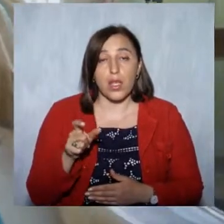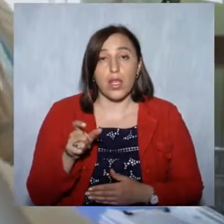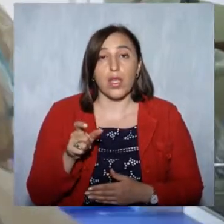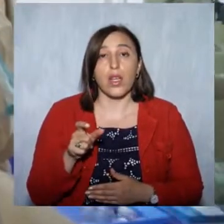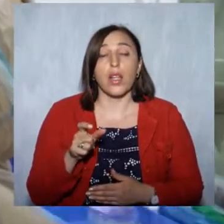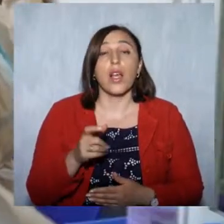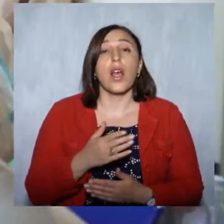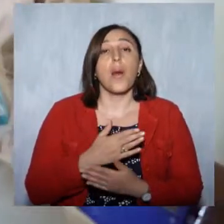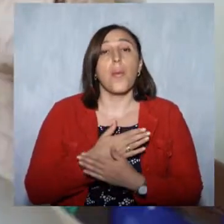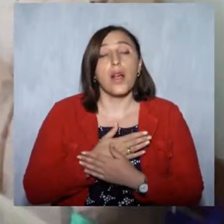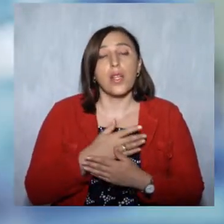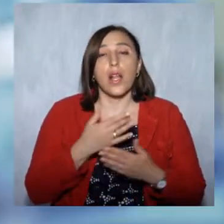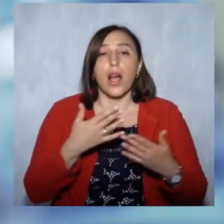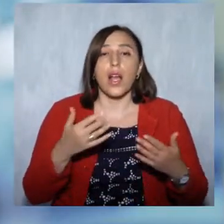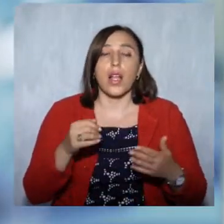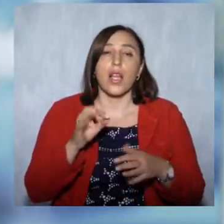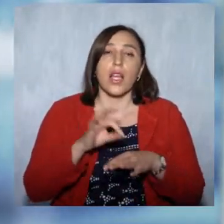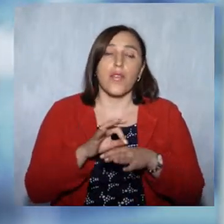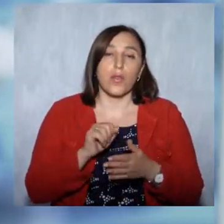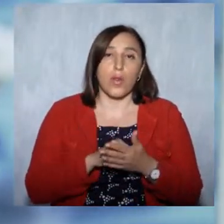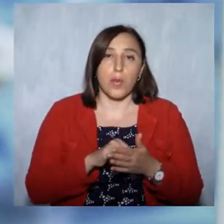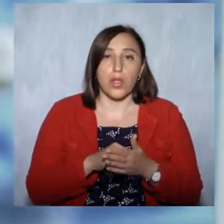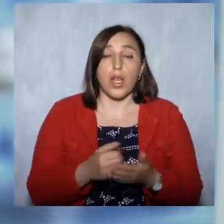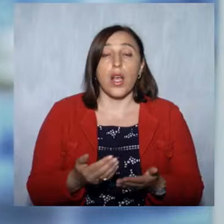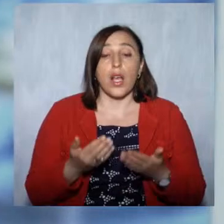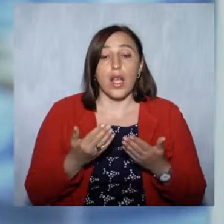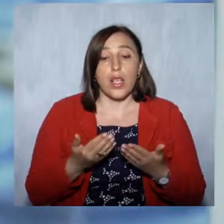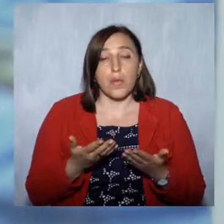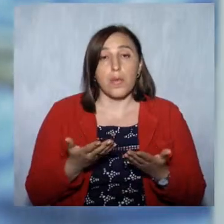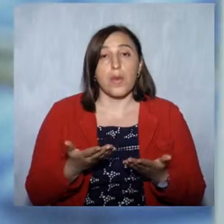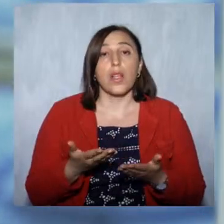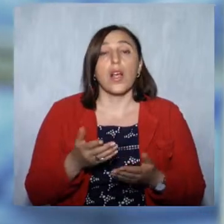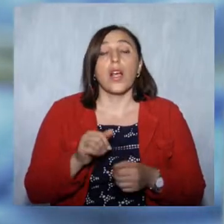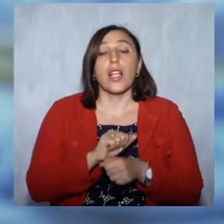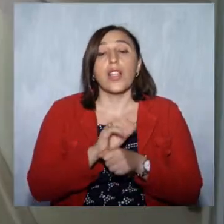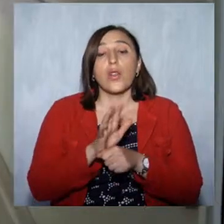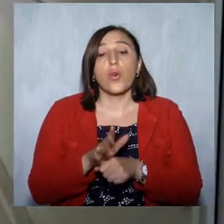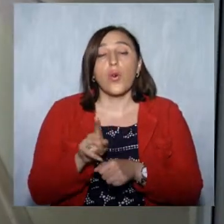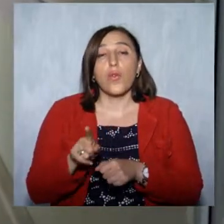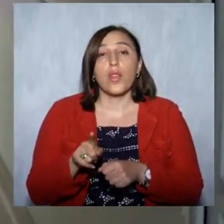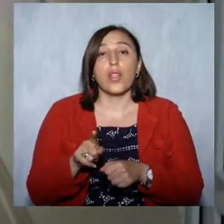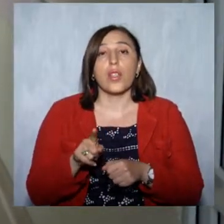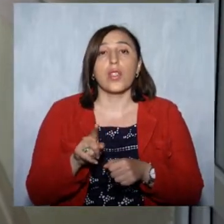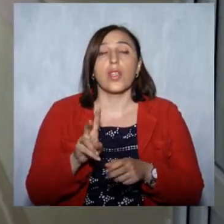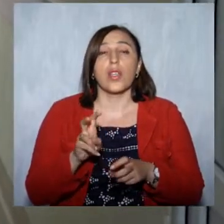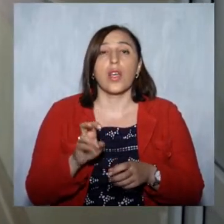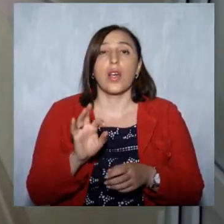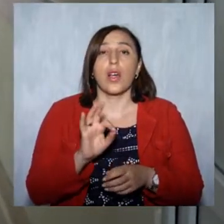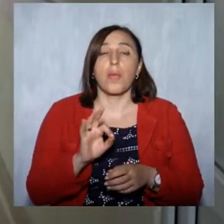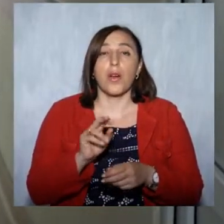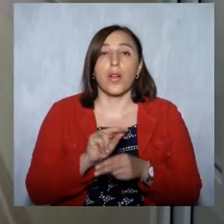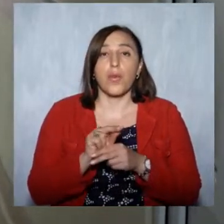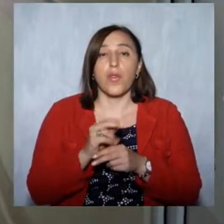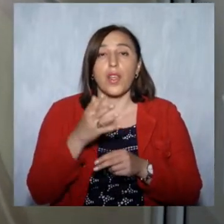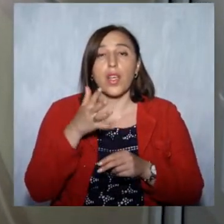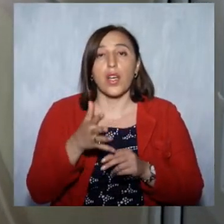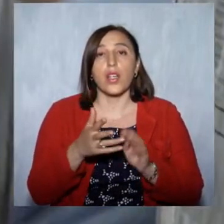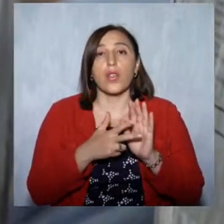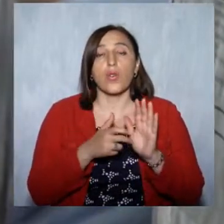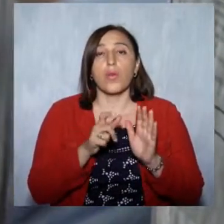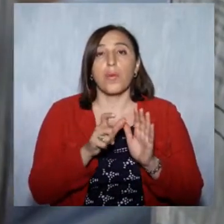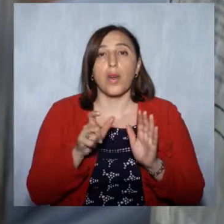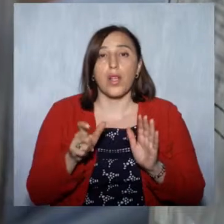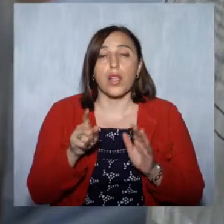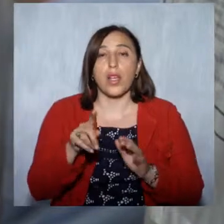նախարարության մահացել է այլ պատճառներով։ Այս պահին COVID-19-ից Հայաստանում բուժվում է 5805 մարդ։ Մասնագետները